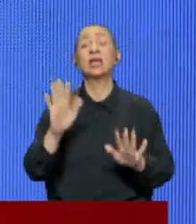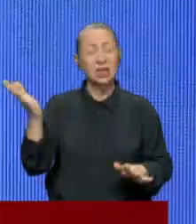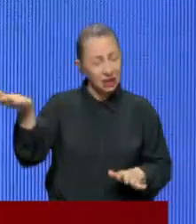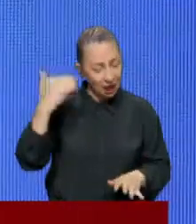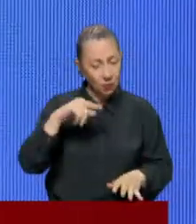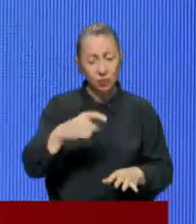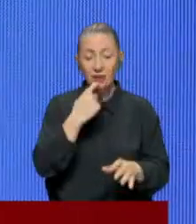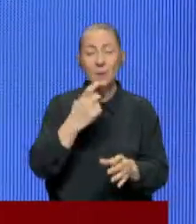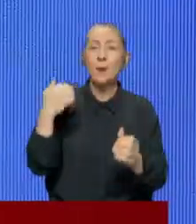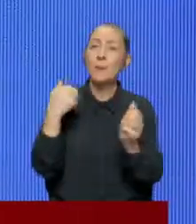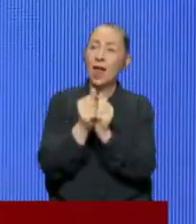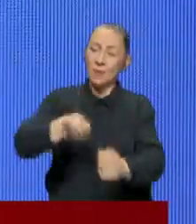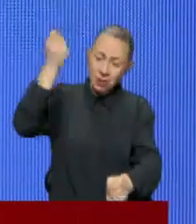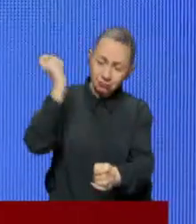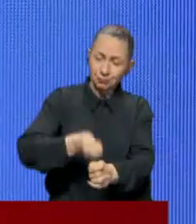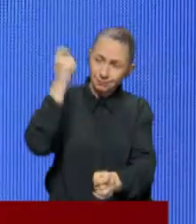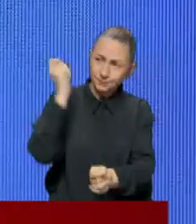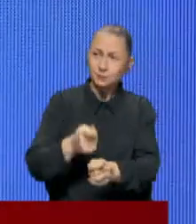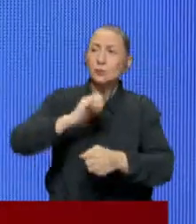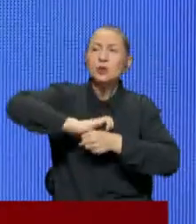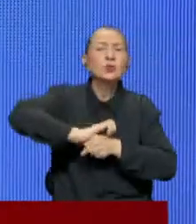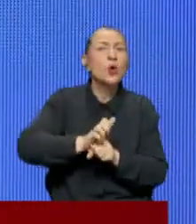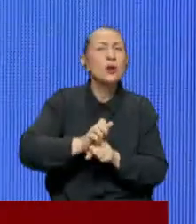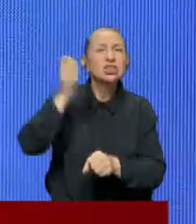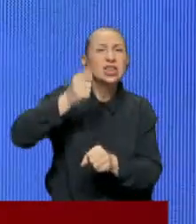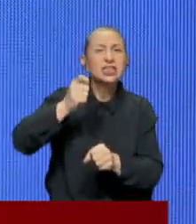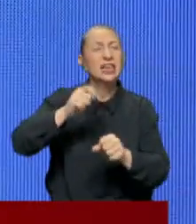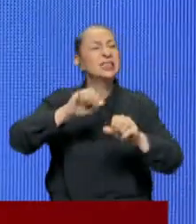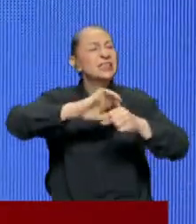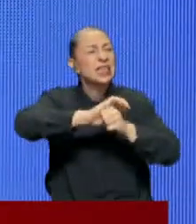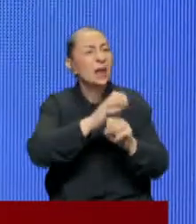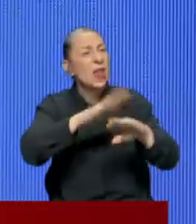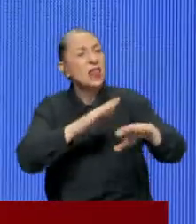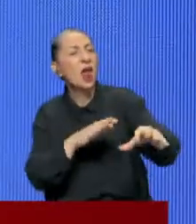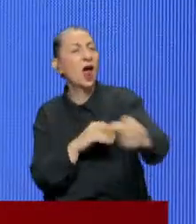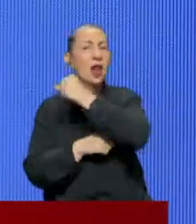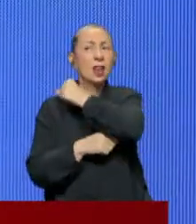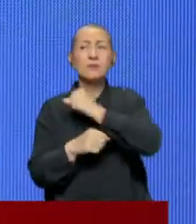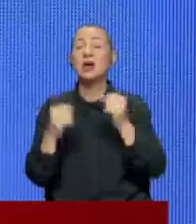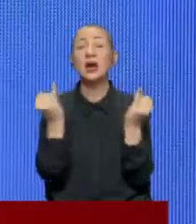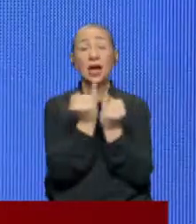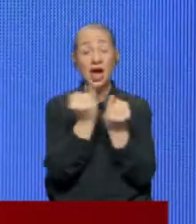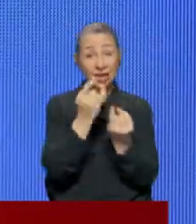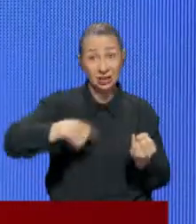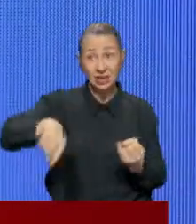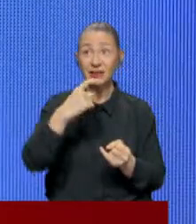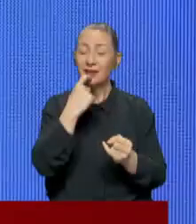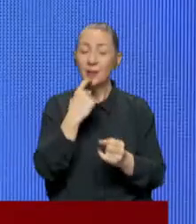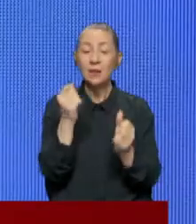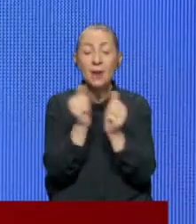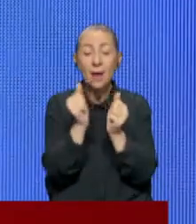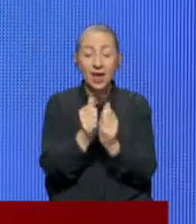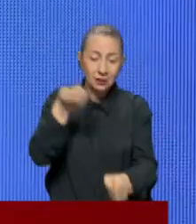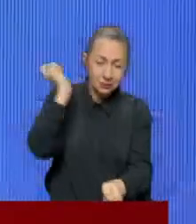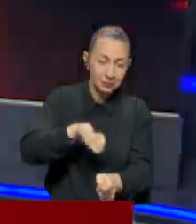bu demiri beraber dövelim. Gelin zulmün çekicini zalimin elinden alalım. Kardeşliğin demirini birlikte